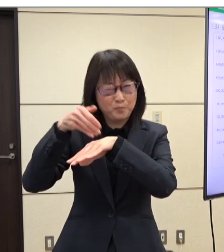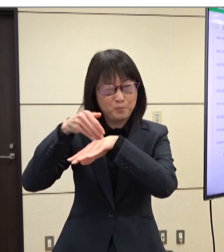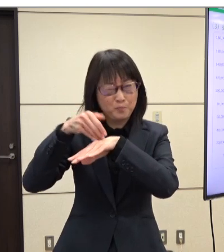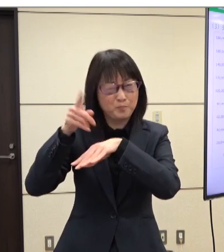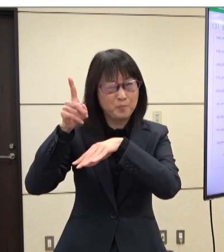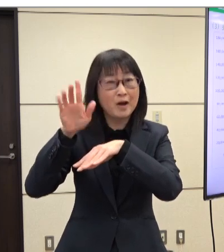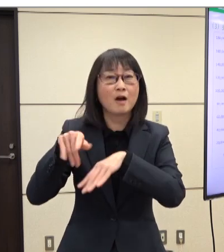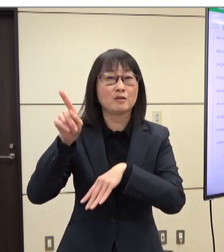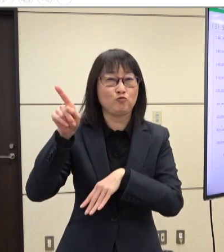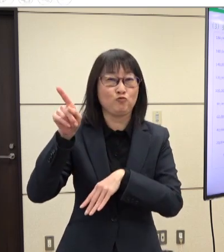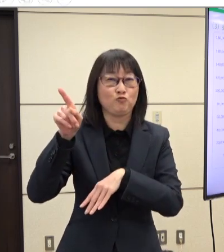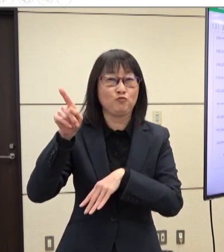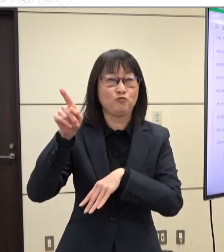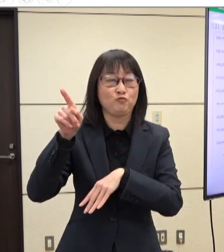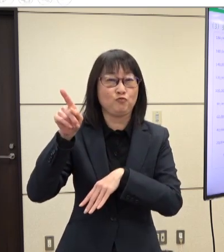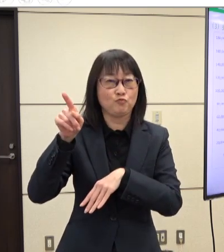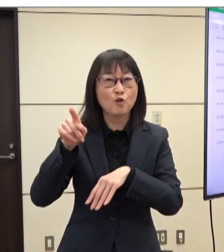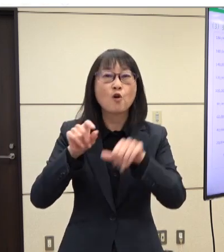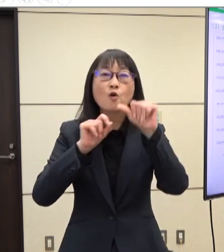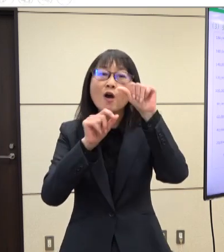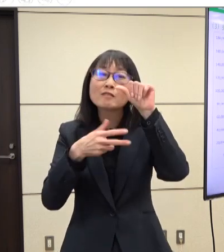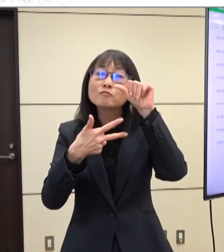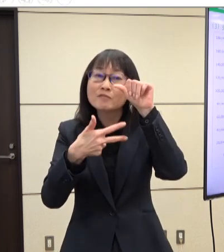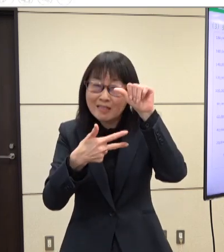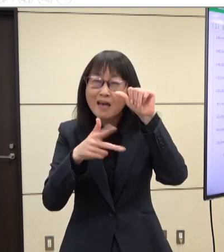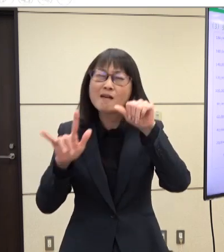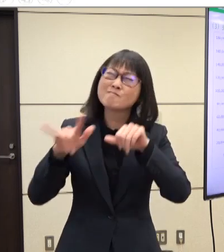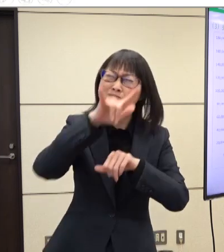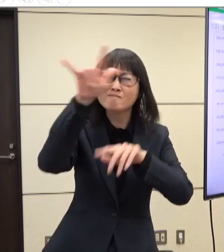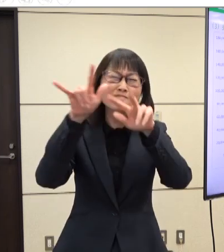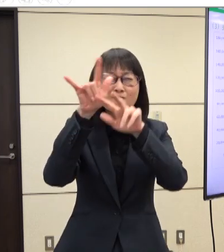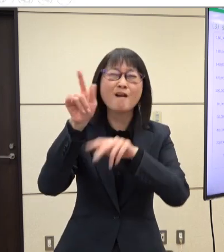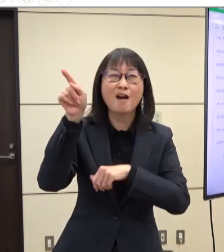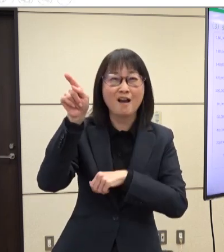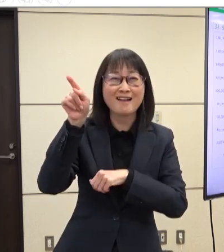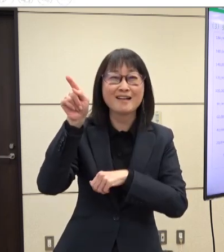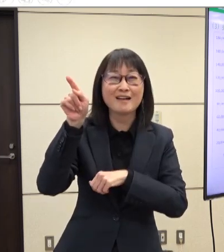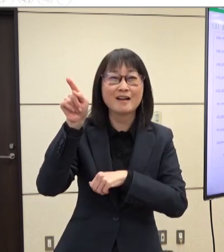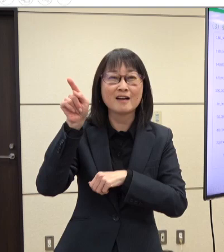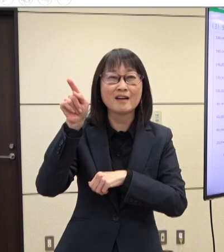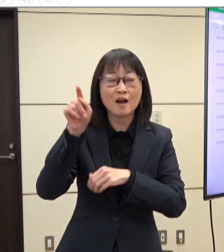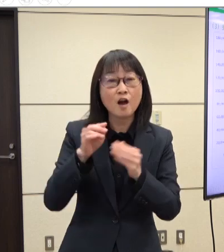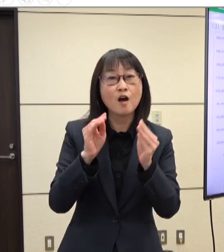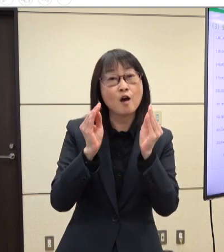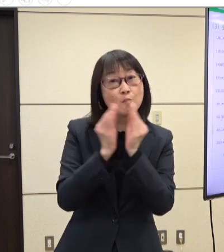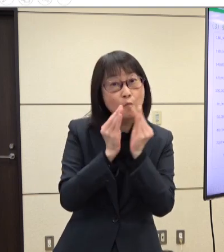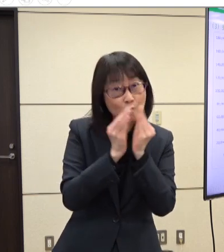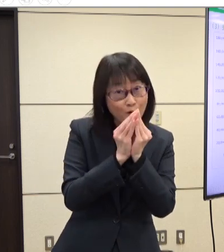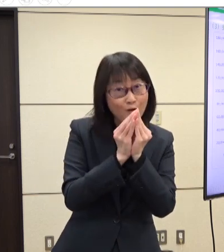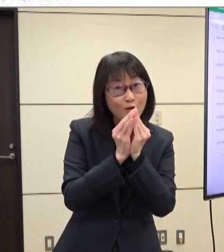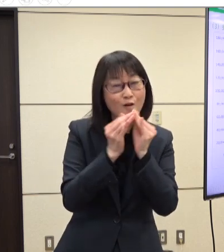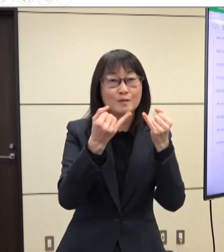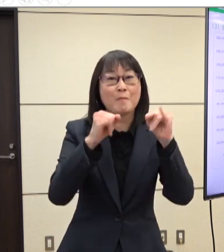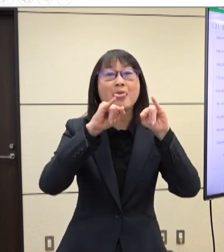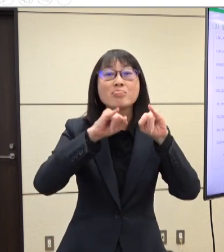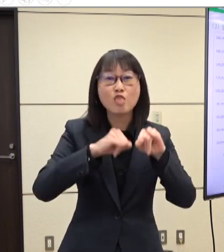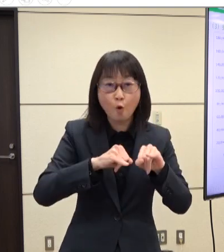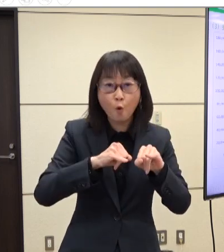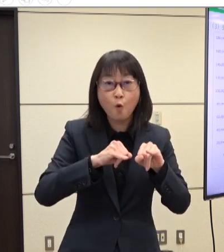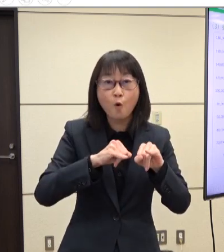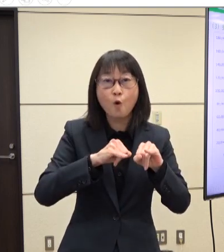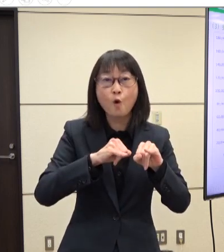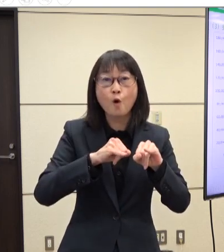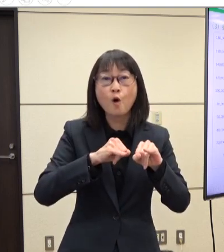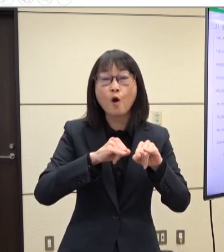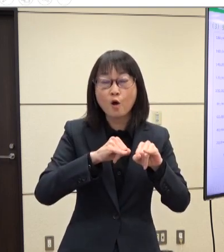ども、5月7日には室屋さんのエアショーをやったり、あるいは桃の最盛期には桃イベント、それから秋